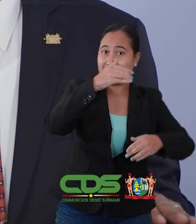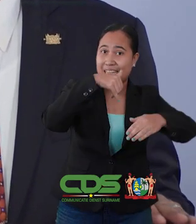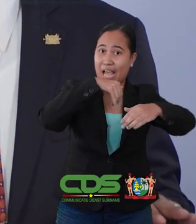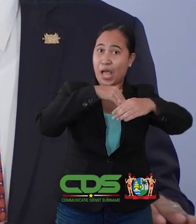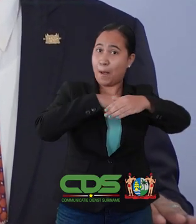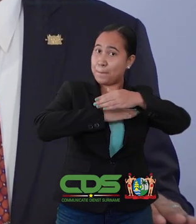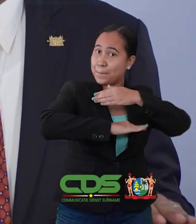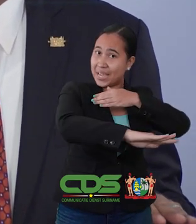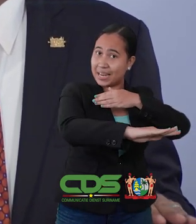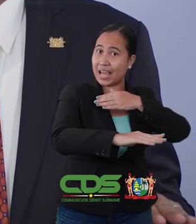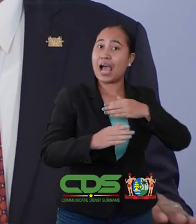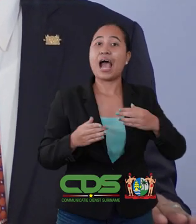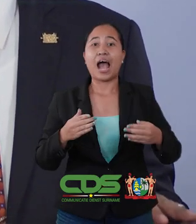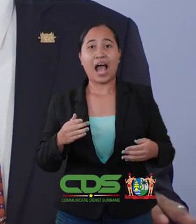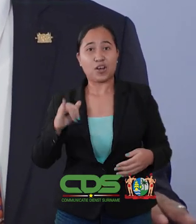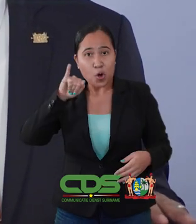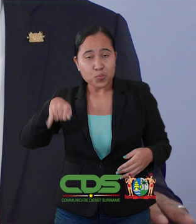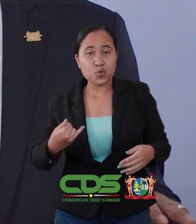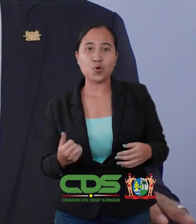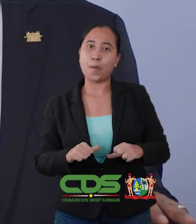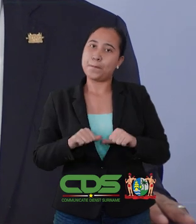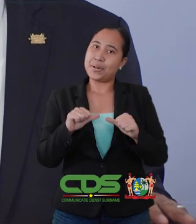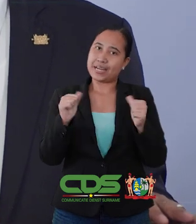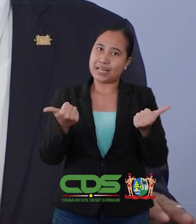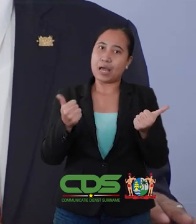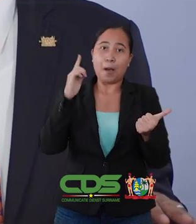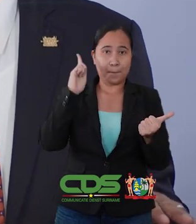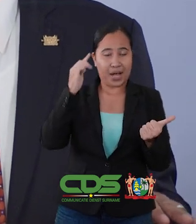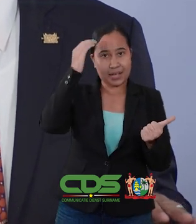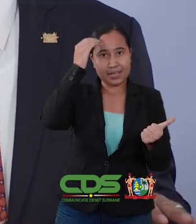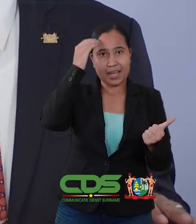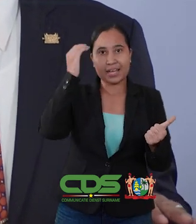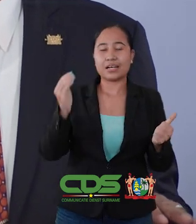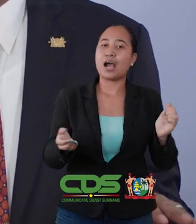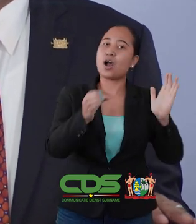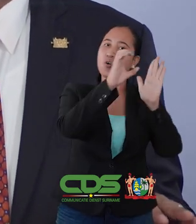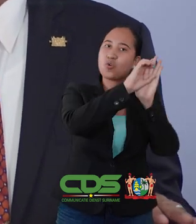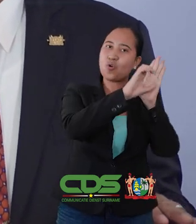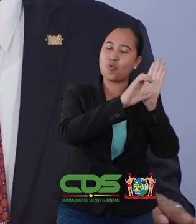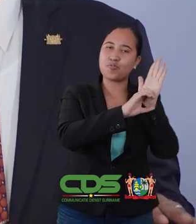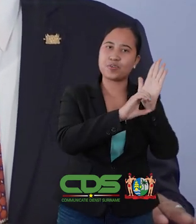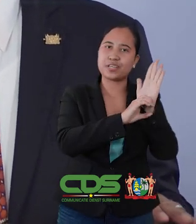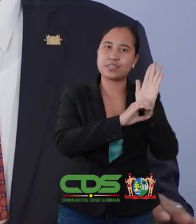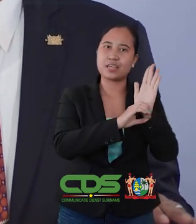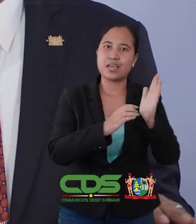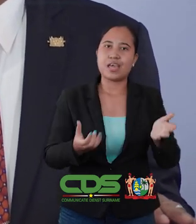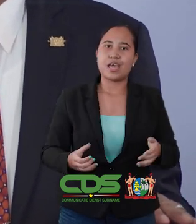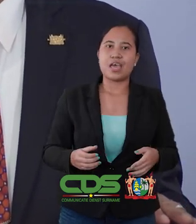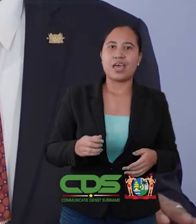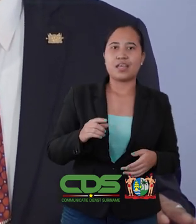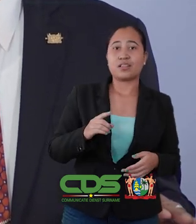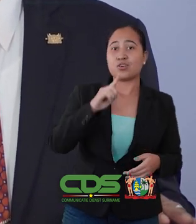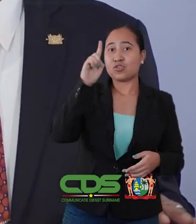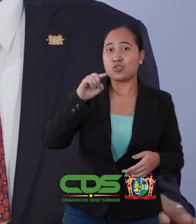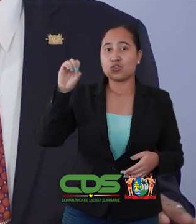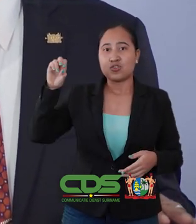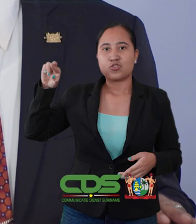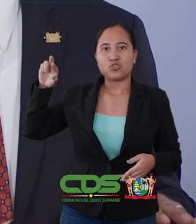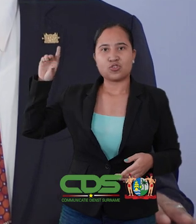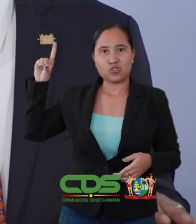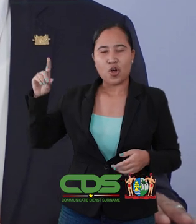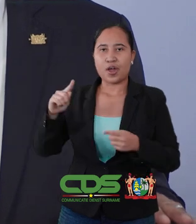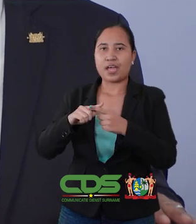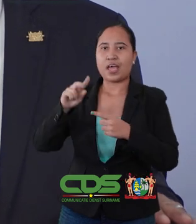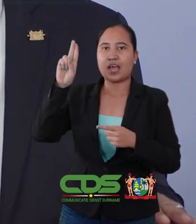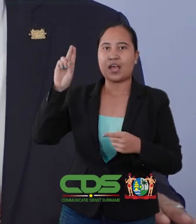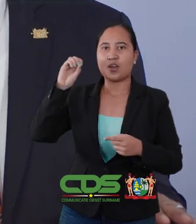het binnenland worden hervat onder naleving van de protocollen en na doorlichting van zorg en hulp door eventueel